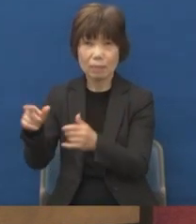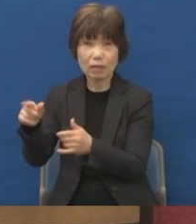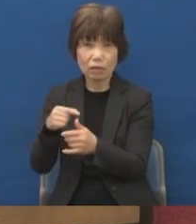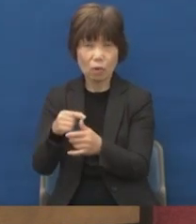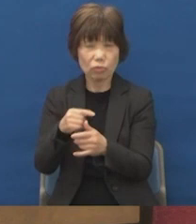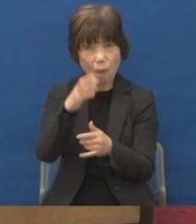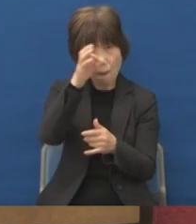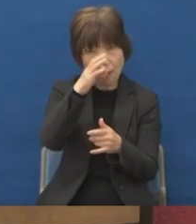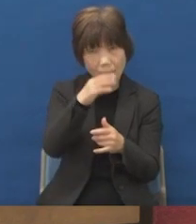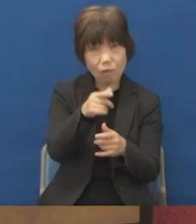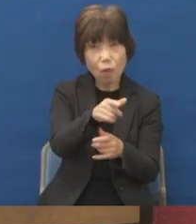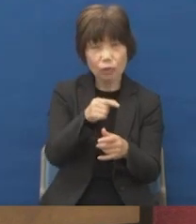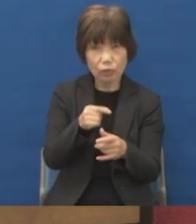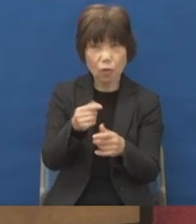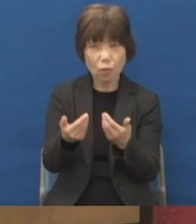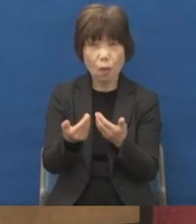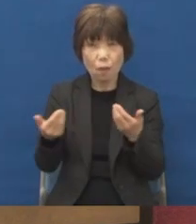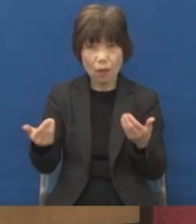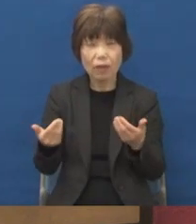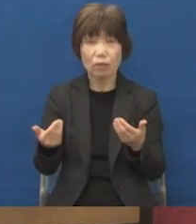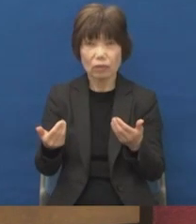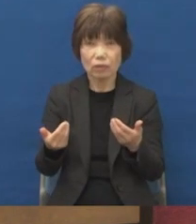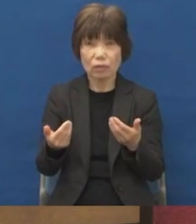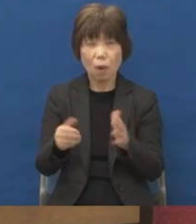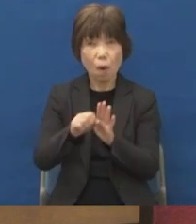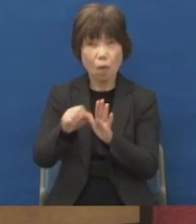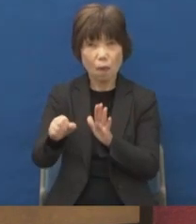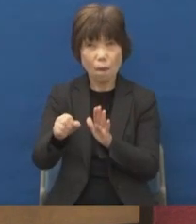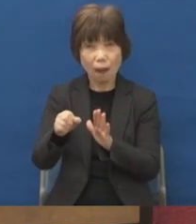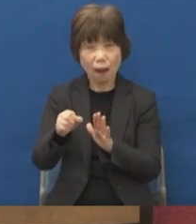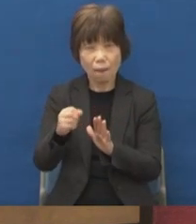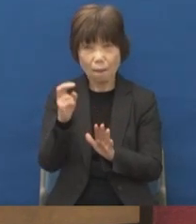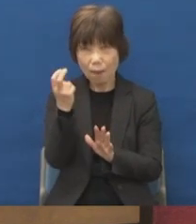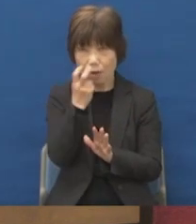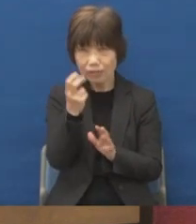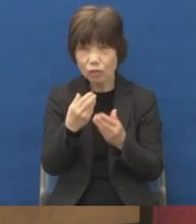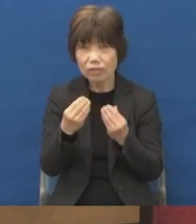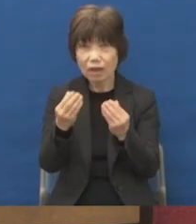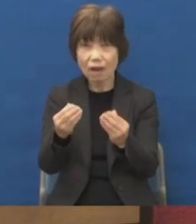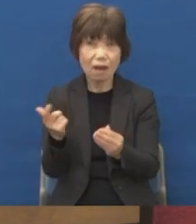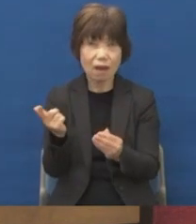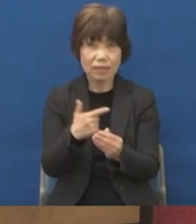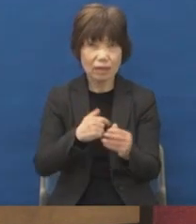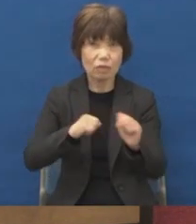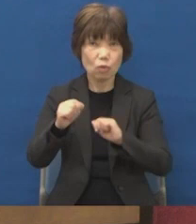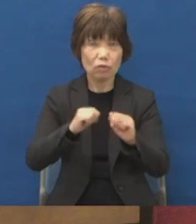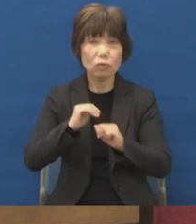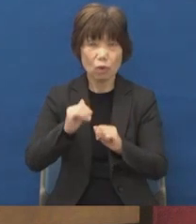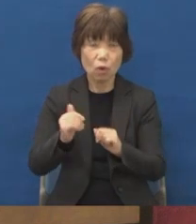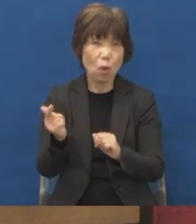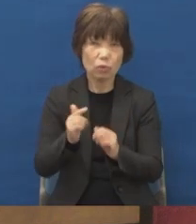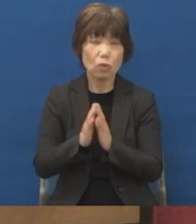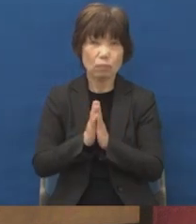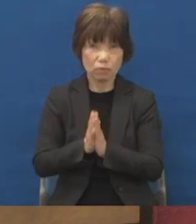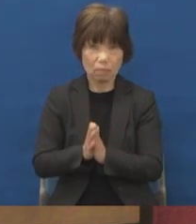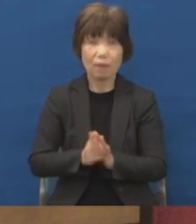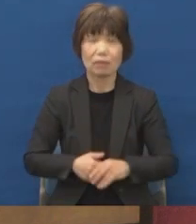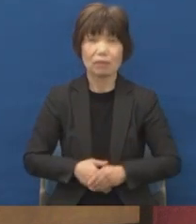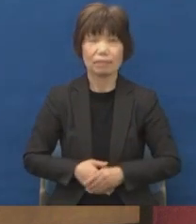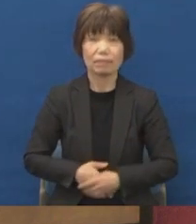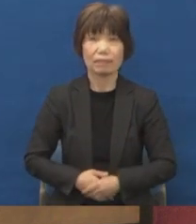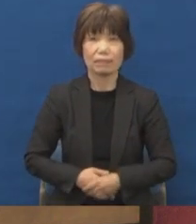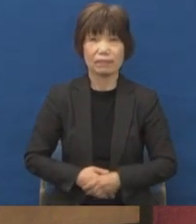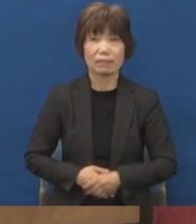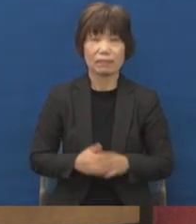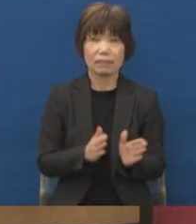住み分けを図るため、効果検証をしっかりと行いながら取り組んでいただくことを強く求めます。